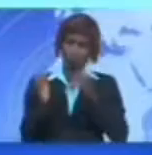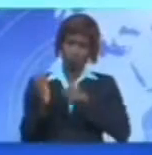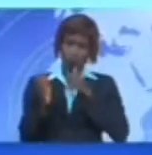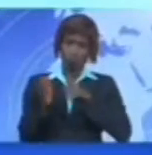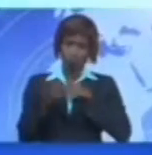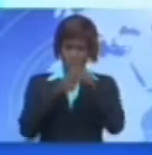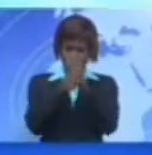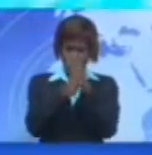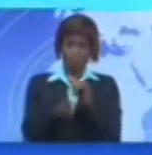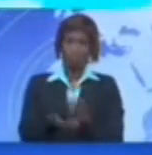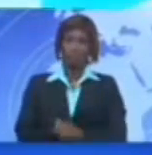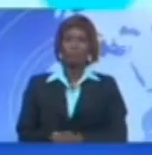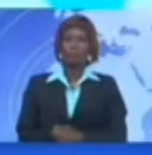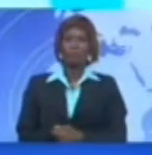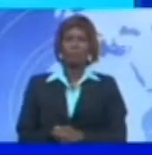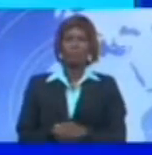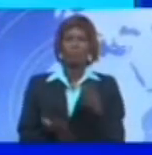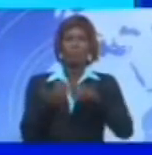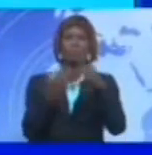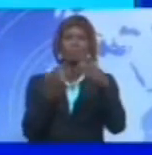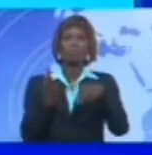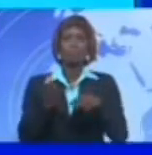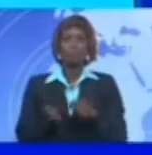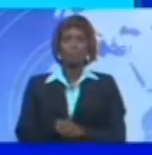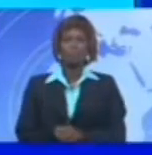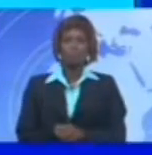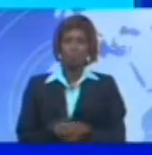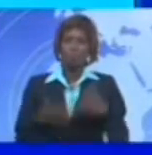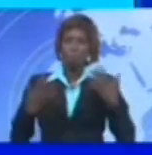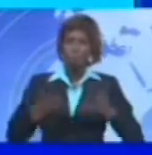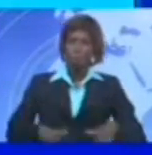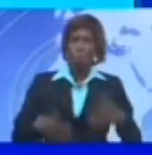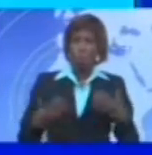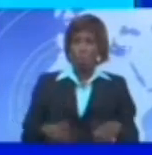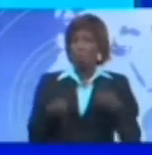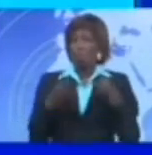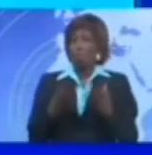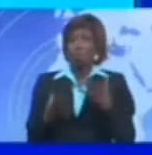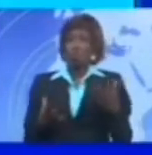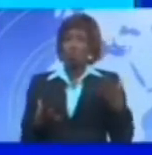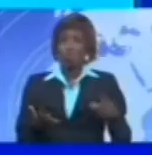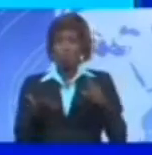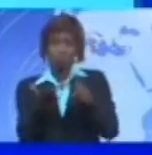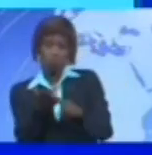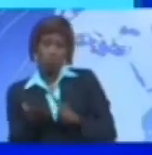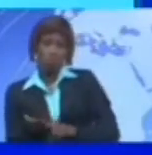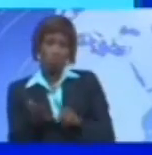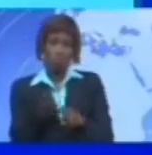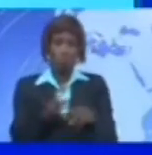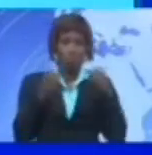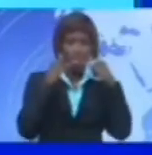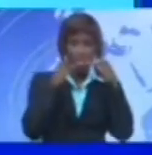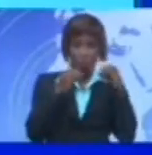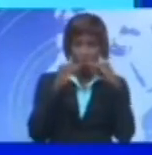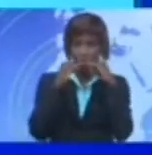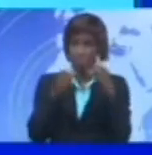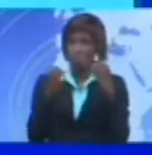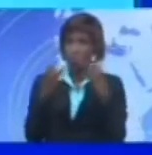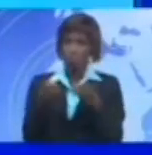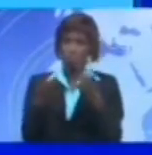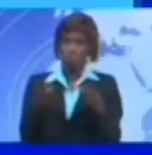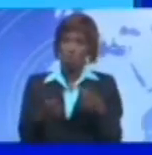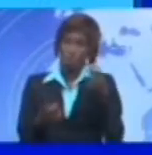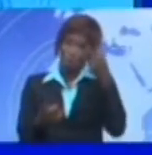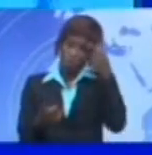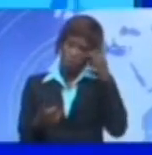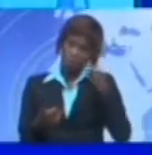qu'est-ce qui est prévu au cours de cette journée? Alors, c'est une journée riche en échanges, mais aussi en informations, parce qu'il faut dire que InterL, c'est un regroupement de